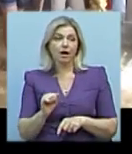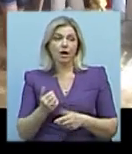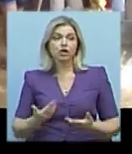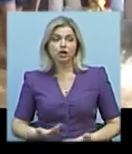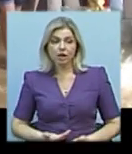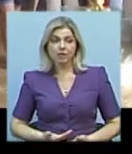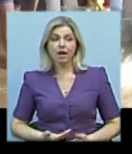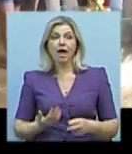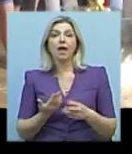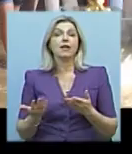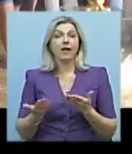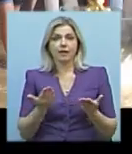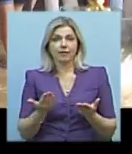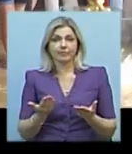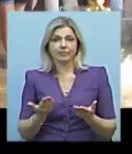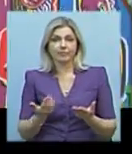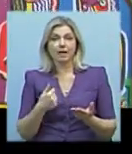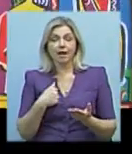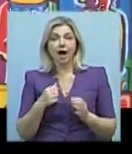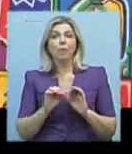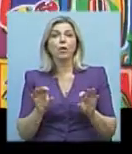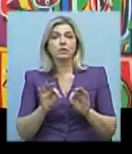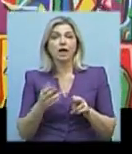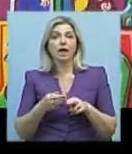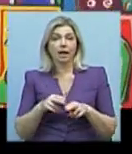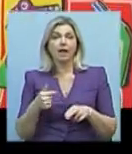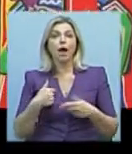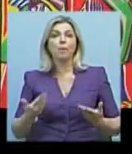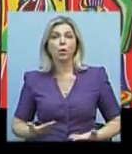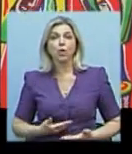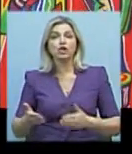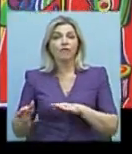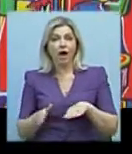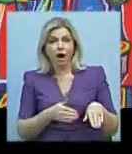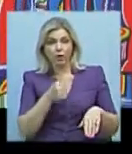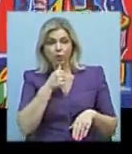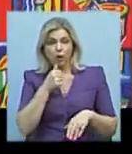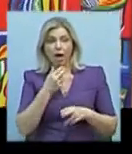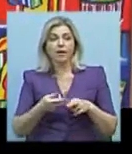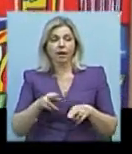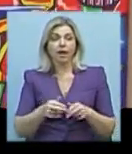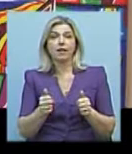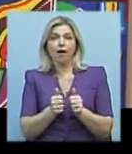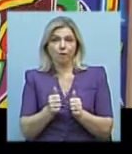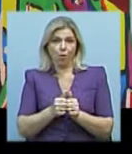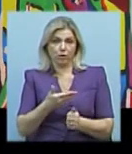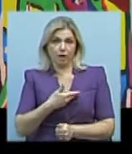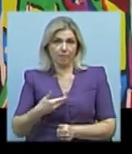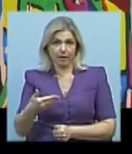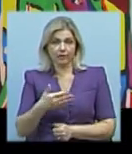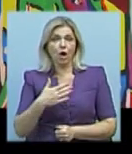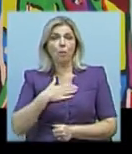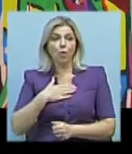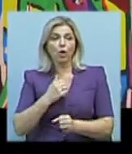життя, яке, от я ж пояснюю, яке я проживаю, яке навколо мене. Роботи, мої